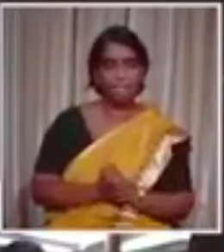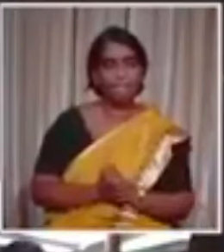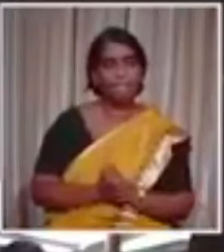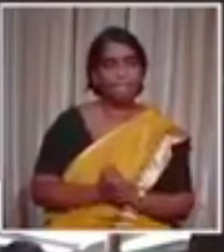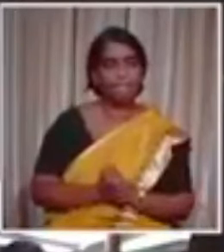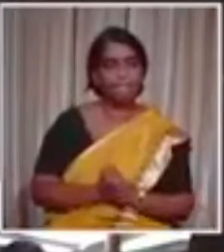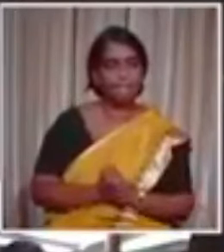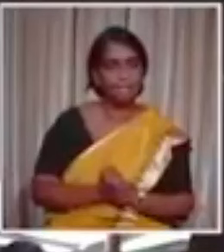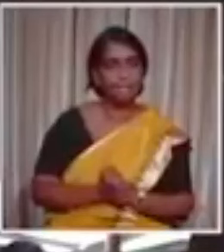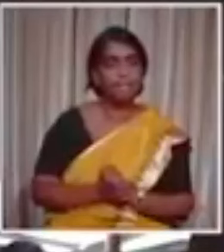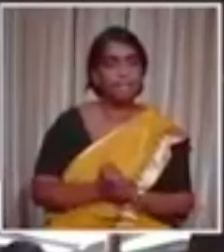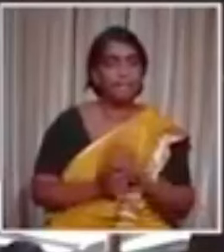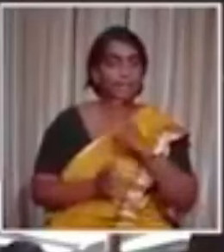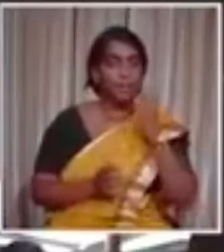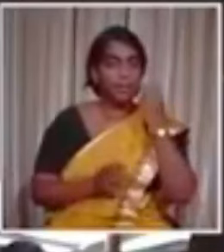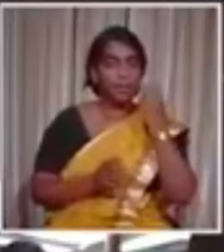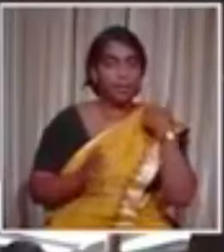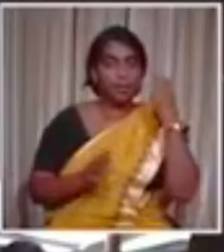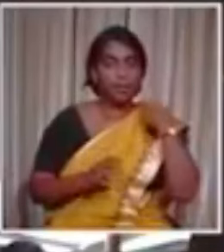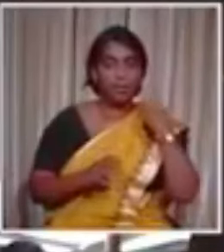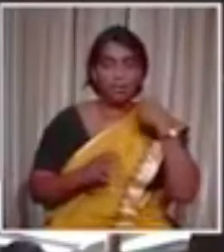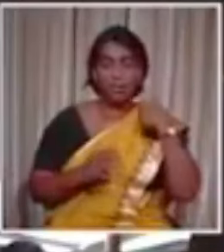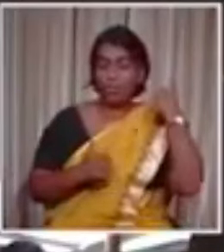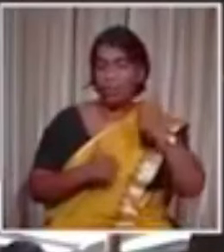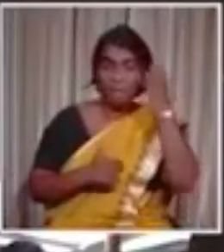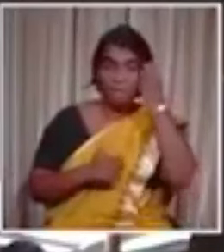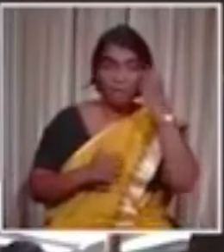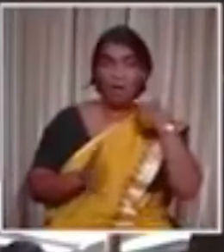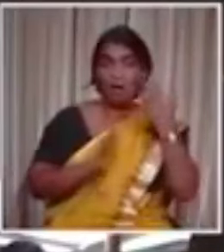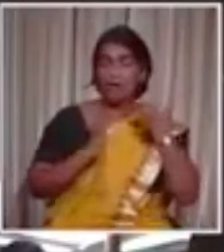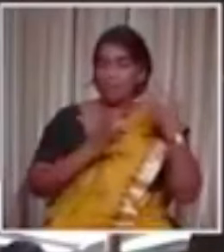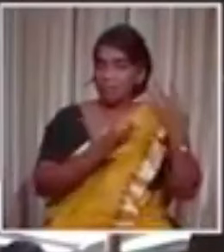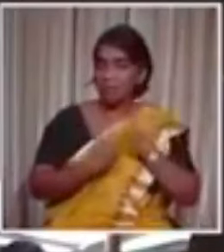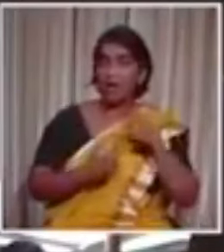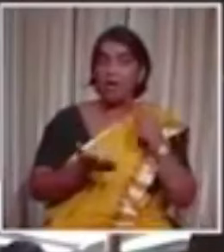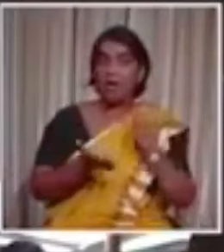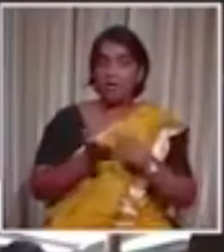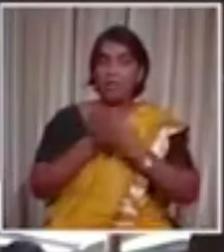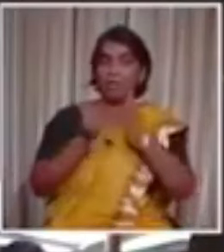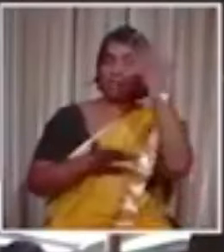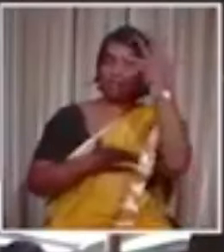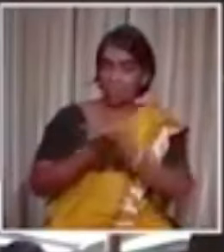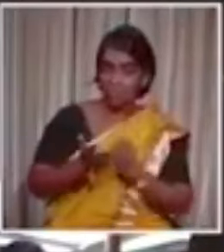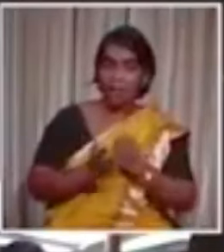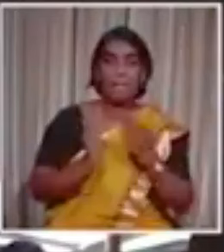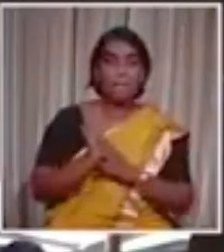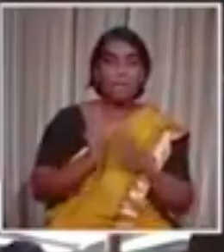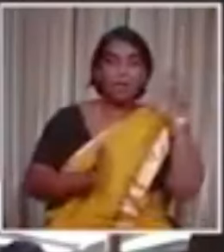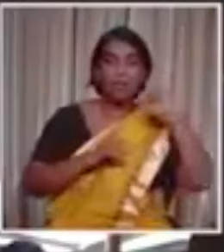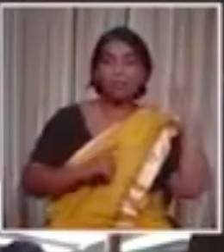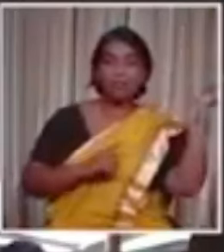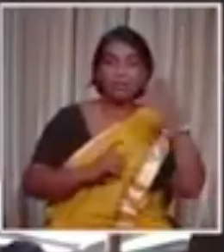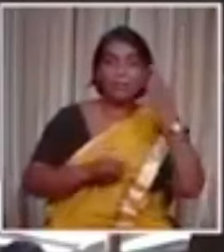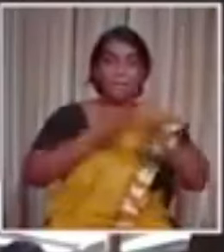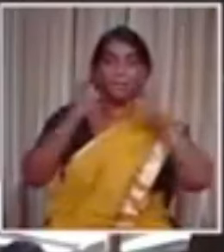නියෝජකතානුතුමනි, මංගල ලෝකේ අපේ පැත්තර ගන්නවා. රවි ආර්ථිකය හදන්න ආධාර ගන්නවා. මලික් ලෝක වටේ ගිහින්